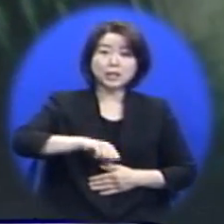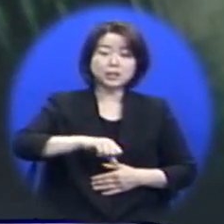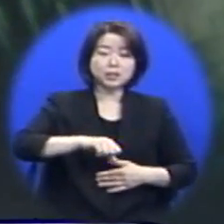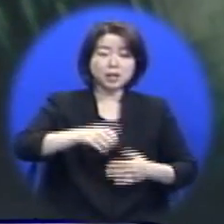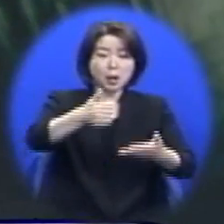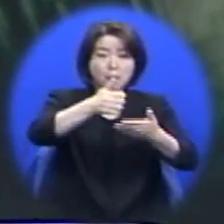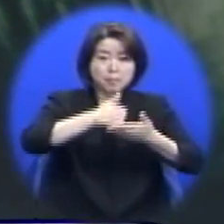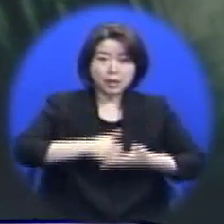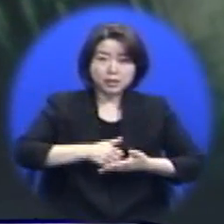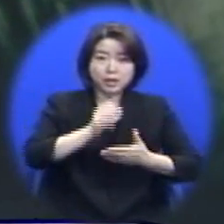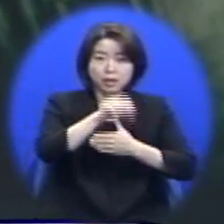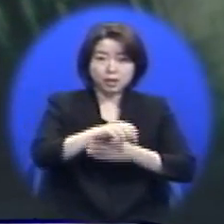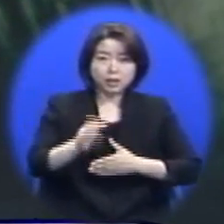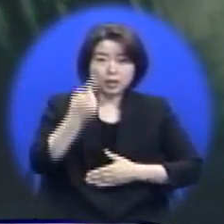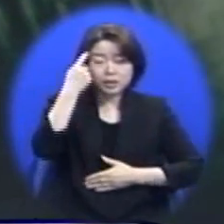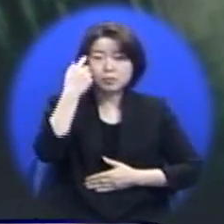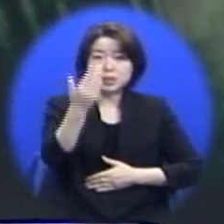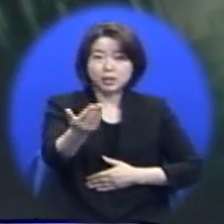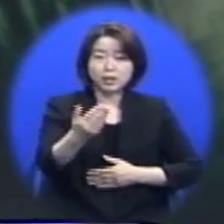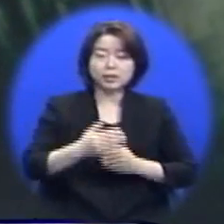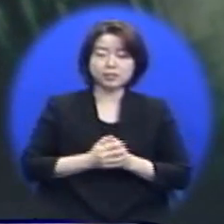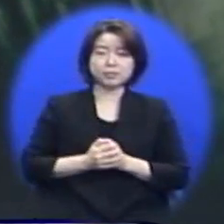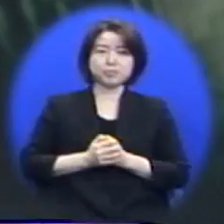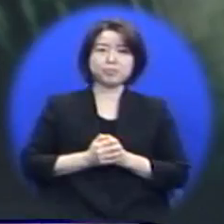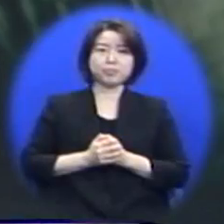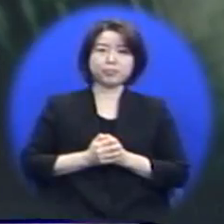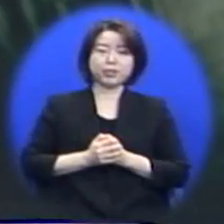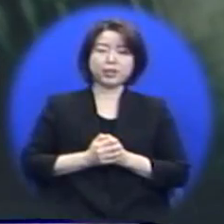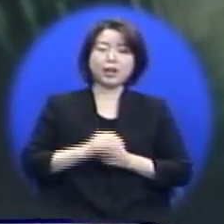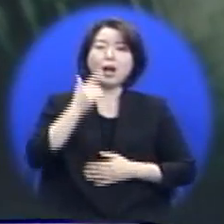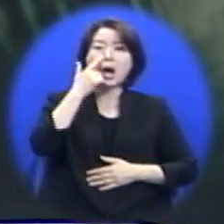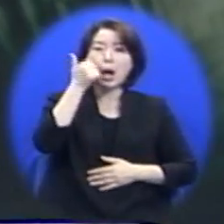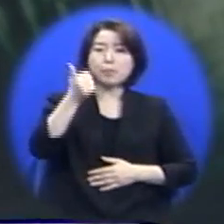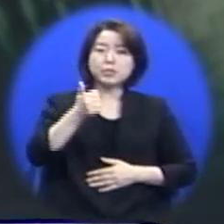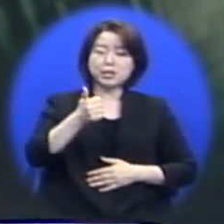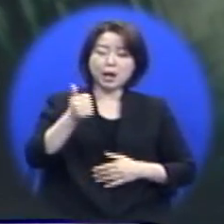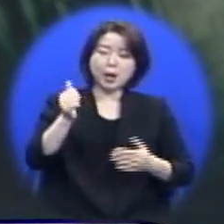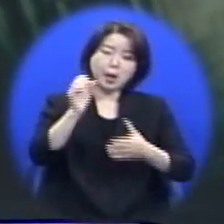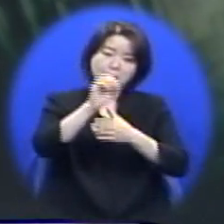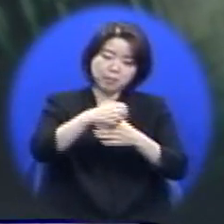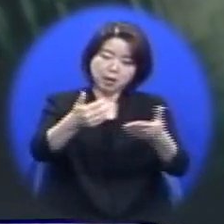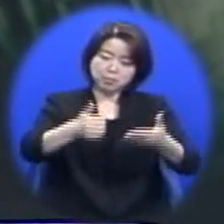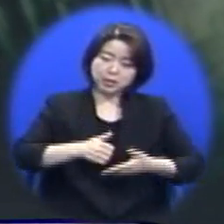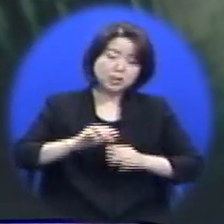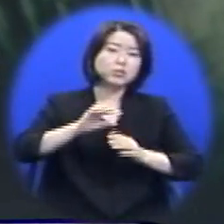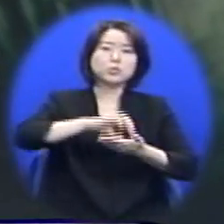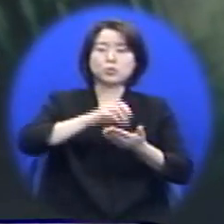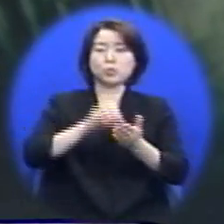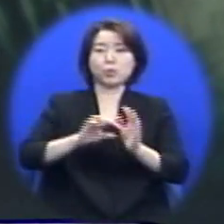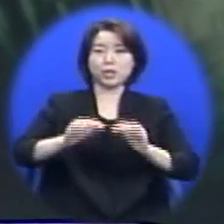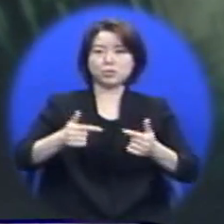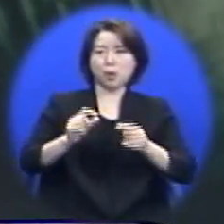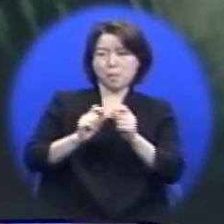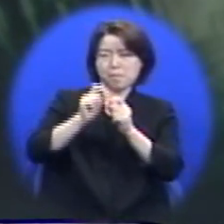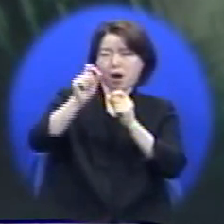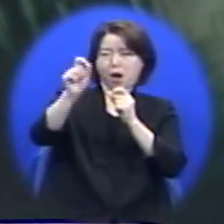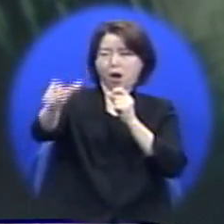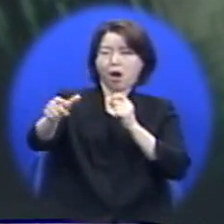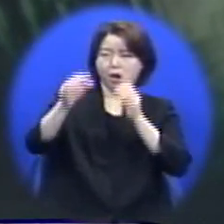됩니까? 아버지가 받아주는 정도가 아니고 그 멀리서부터 오는 걸